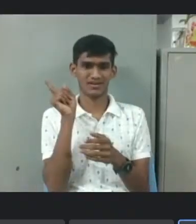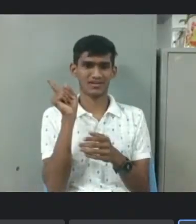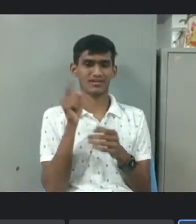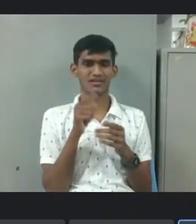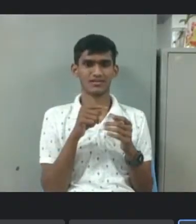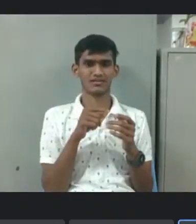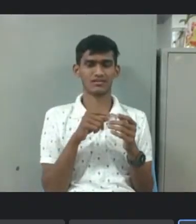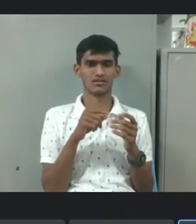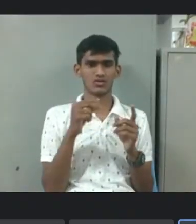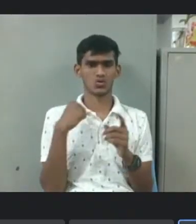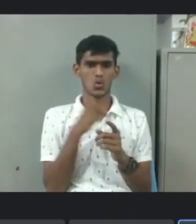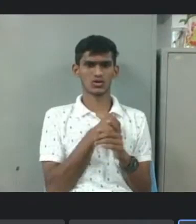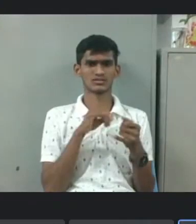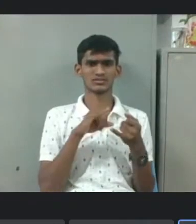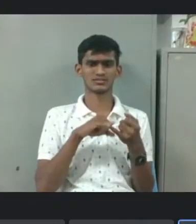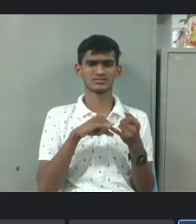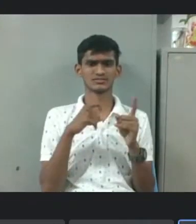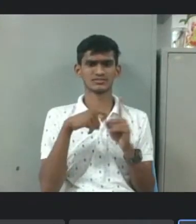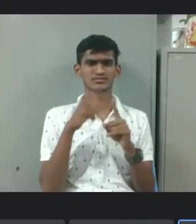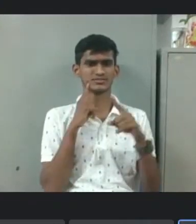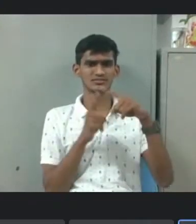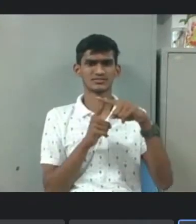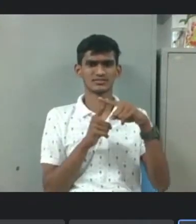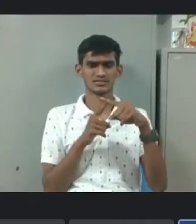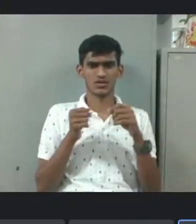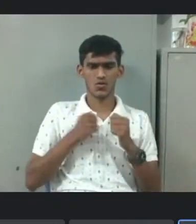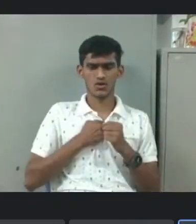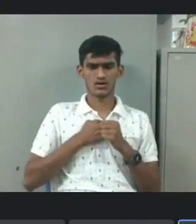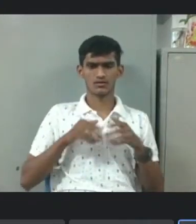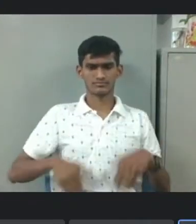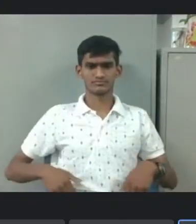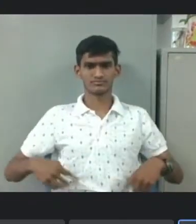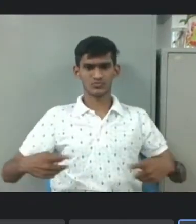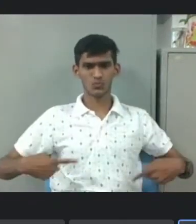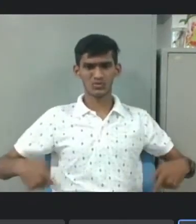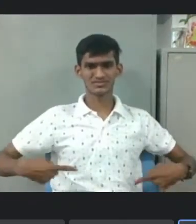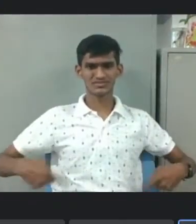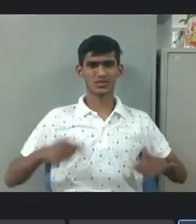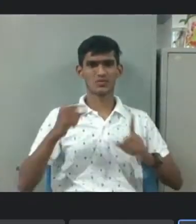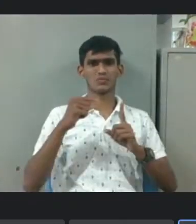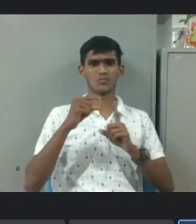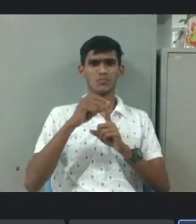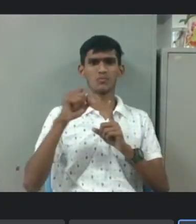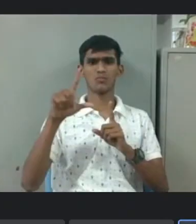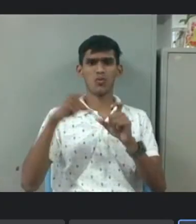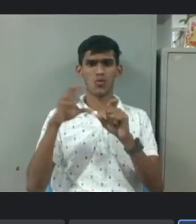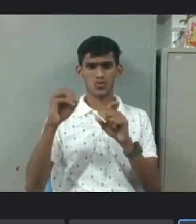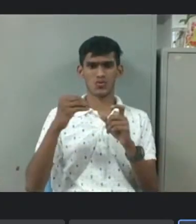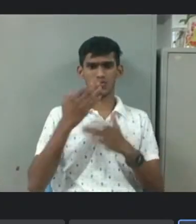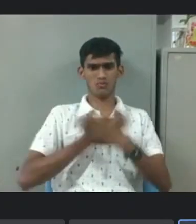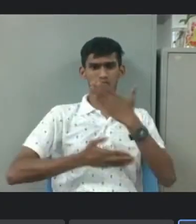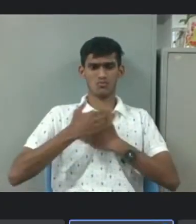ഡോക്ടർ സർട്ടിഫിക്കറ്റ് വാങ്ങിയിട്ടുണ്ട്. പക്ഷെ അതില് എനിക്ക് അരയ്ക്ക് താഴെയാണ് പ്രോബ്ലം ഉള്ളത്, പോളിയോ ഉള്ളത് മെൻഷൻ ചെയ്തിട്ടുള്ളൂ. എന്റെ പക്ഷെ